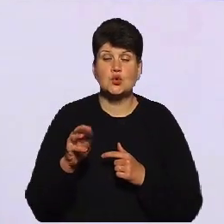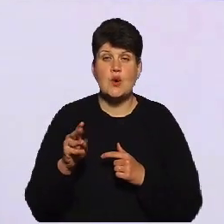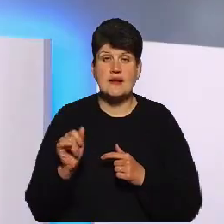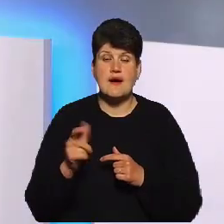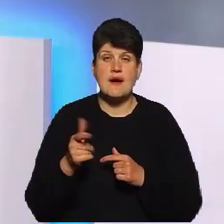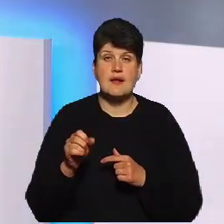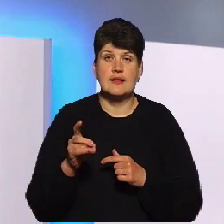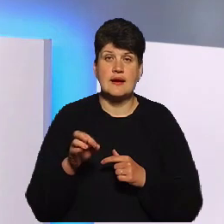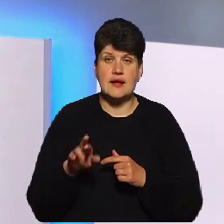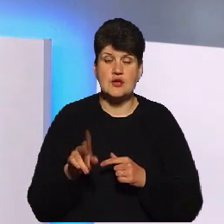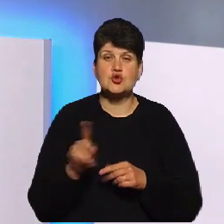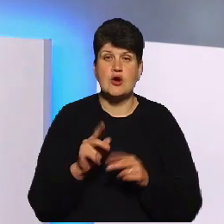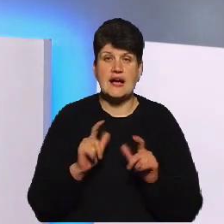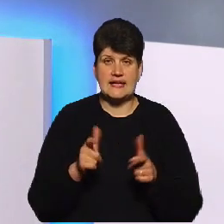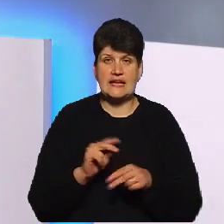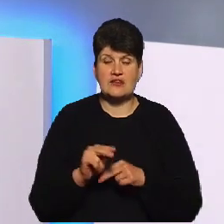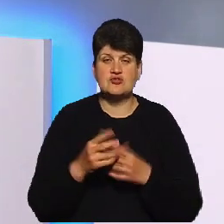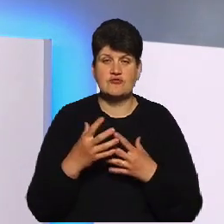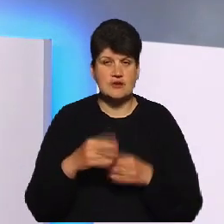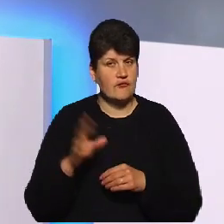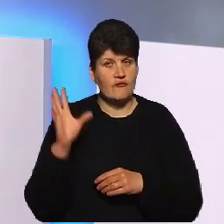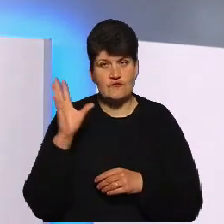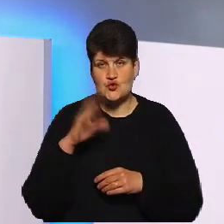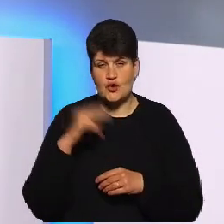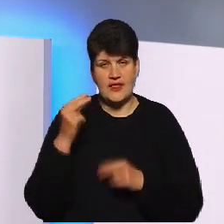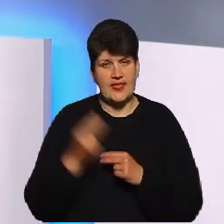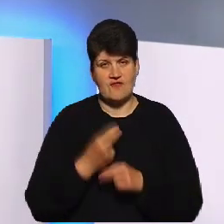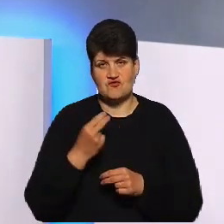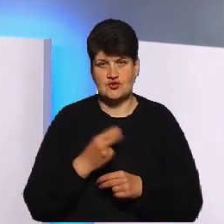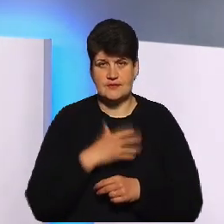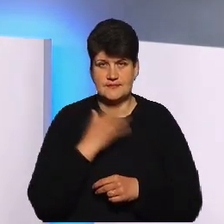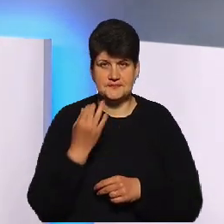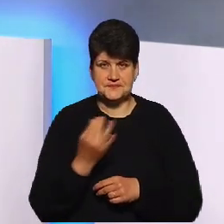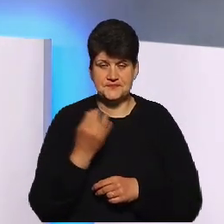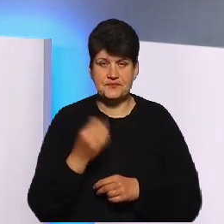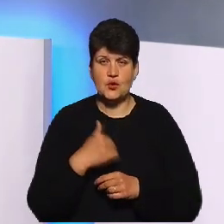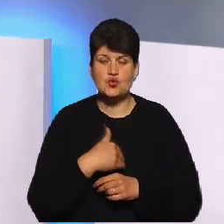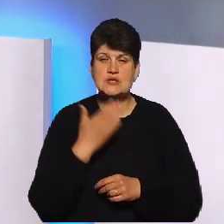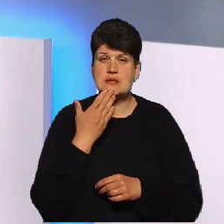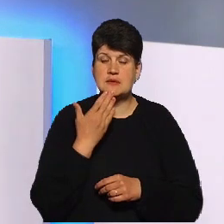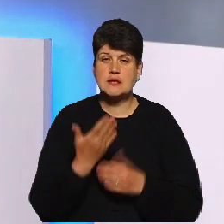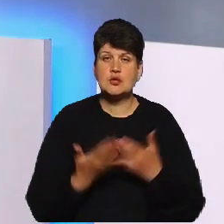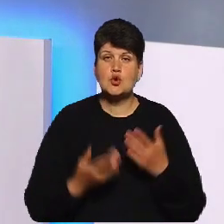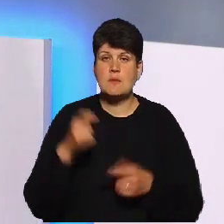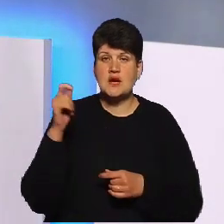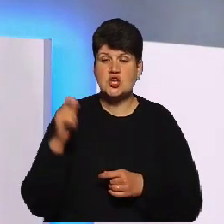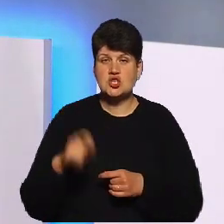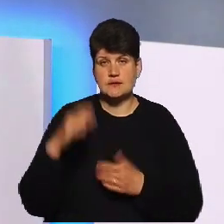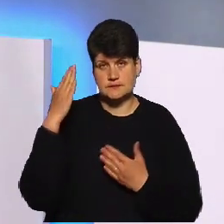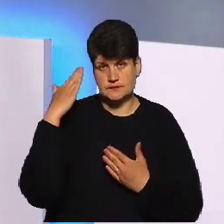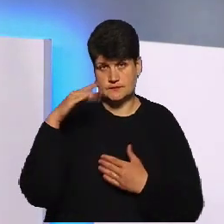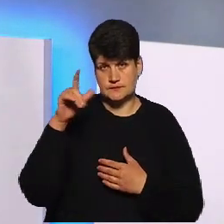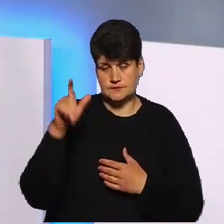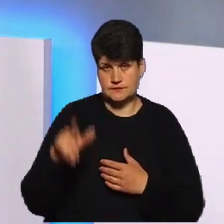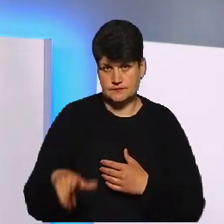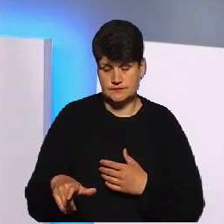навчив, то ви вже розповіли. Так, всього навчив, дуже цікаво. Хочу ще цікаво просто запитати, якщо от приїжджає міжнародний резидент, так, до вас і творить щось,